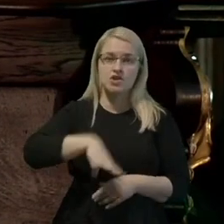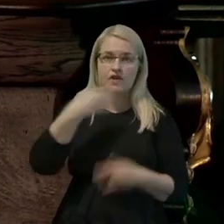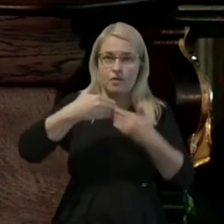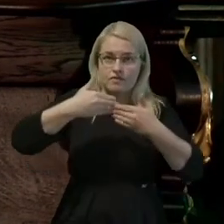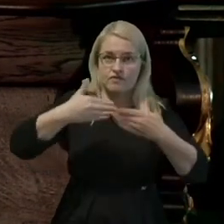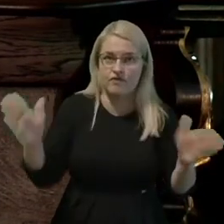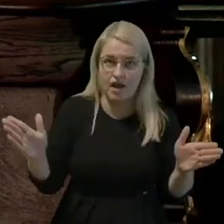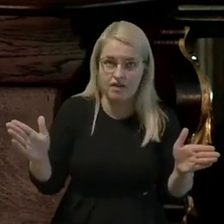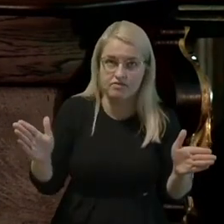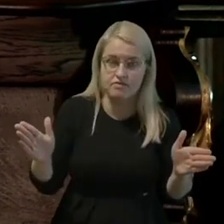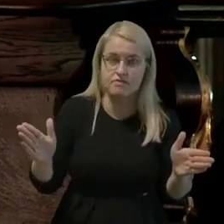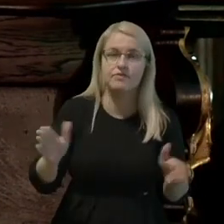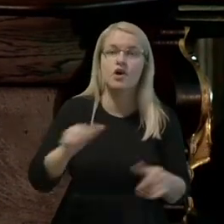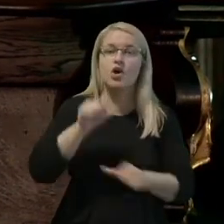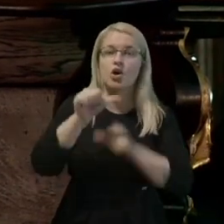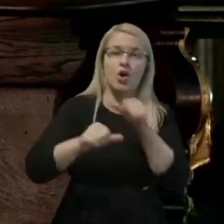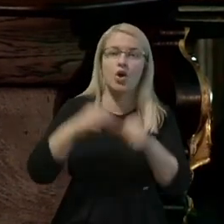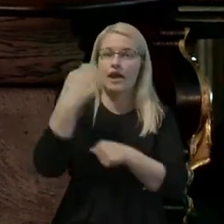rok akademicki